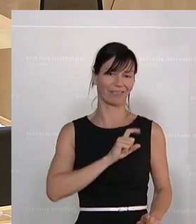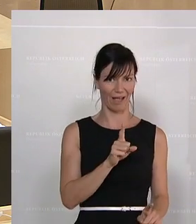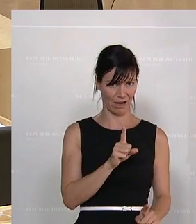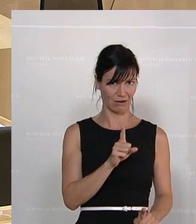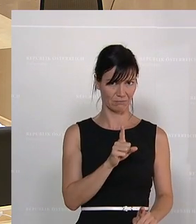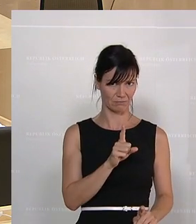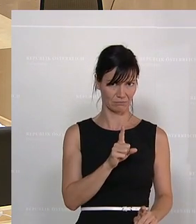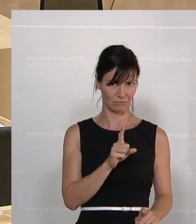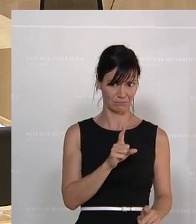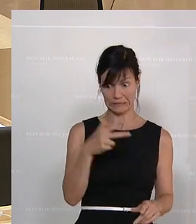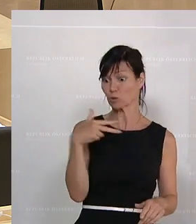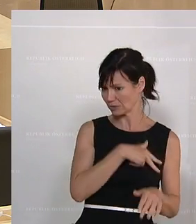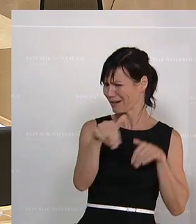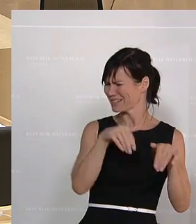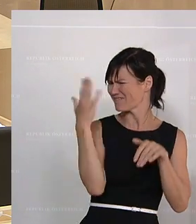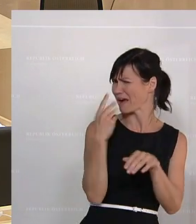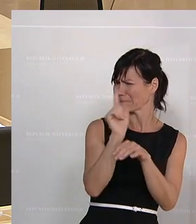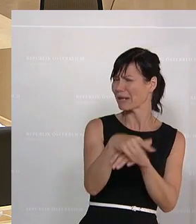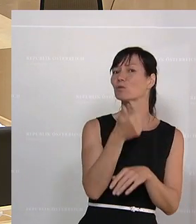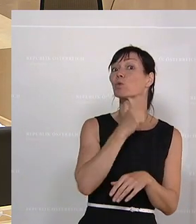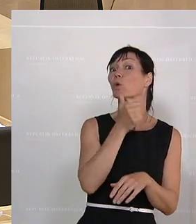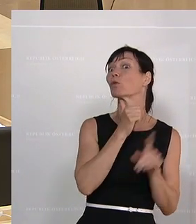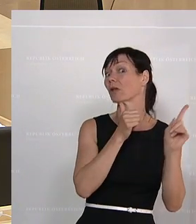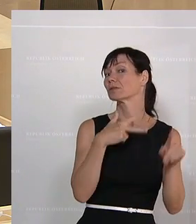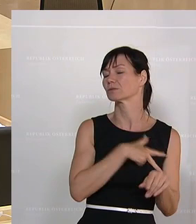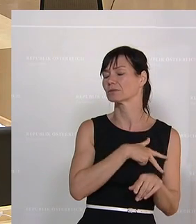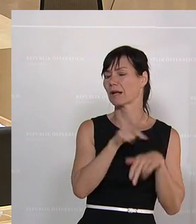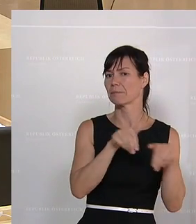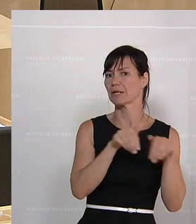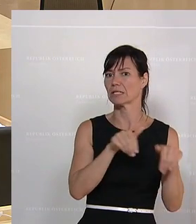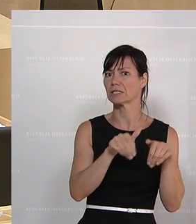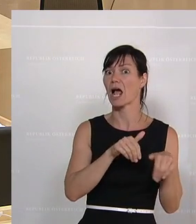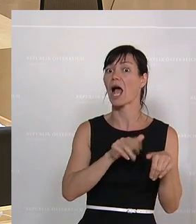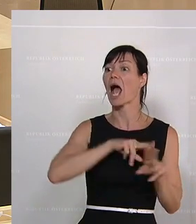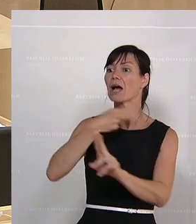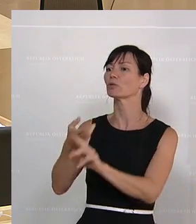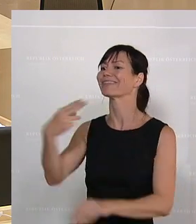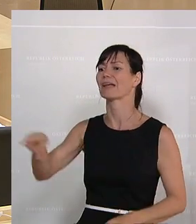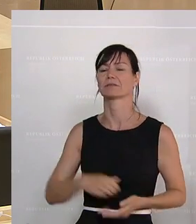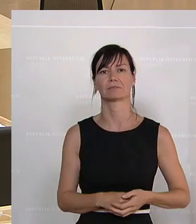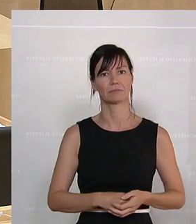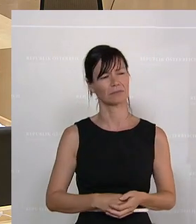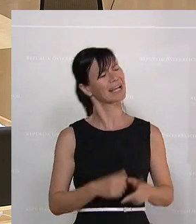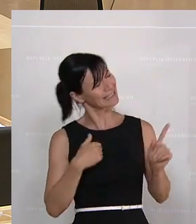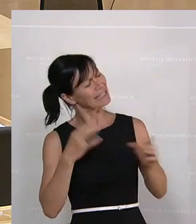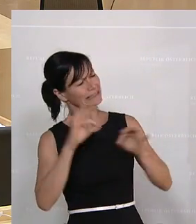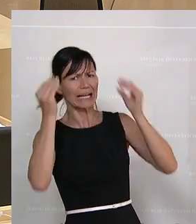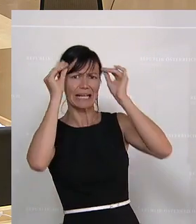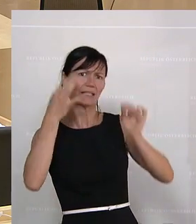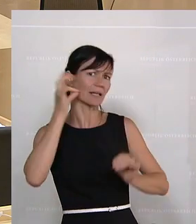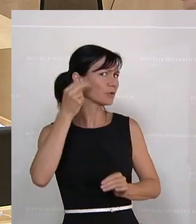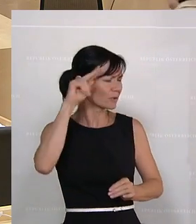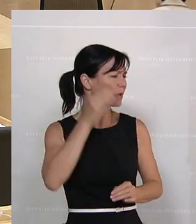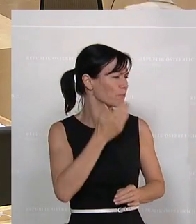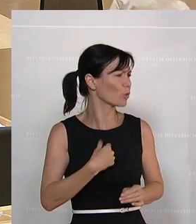beauftragungen des sozialministers des grünen und die antwort lautet nein man werde dann dort würden wir schon gern ein bisschen mehr